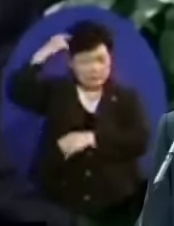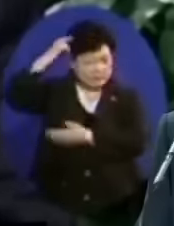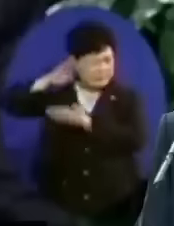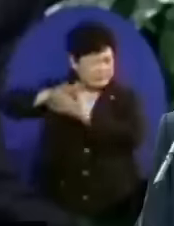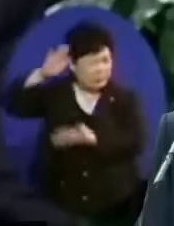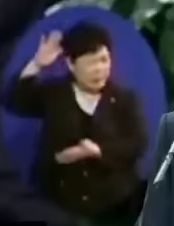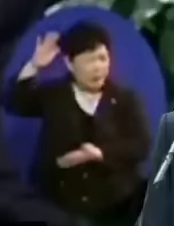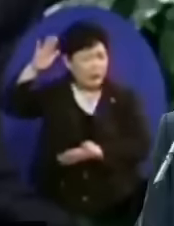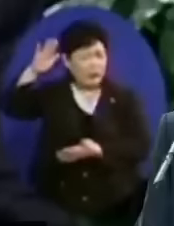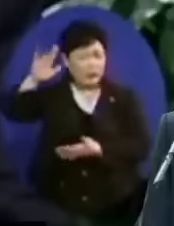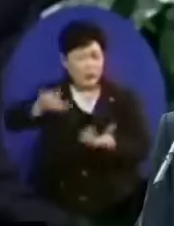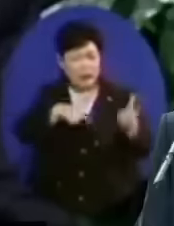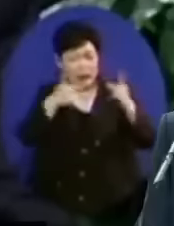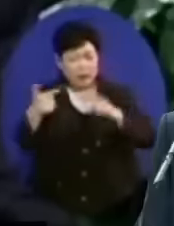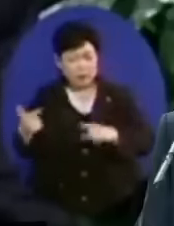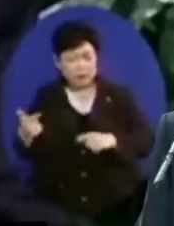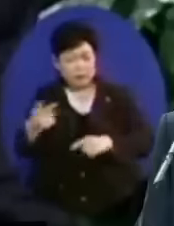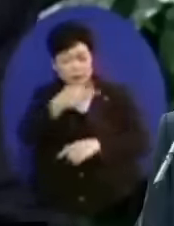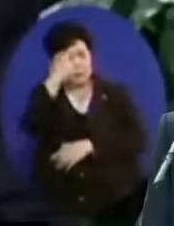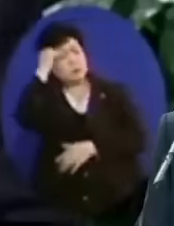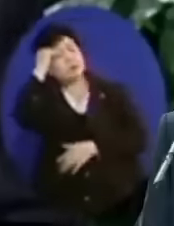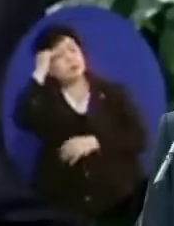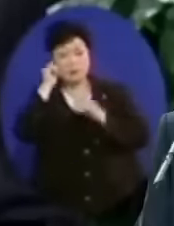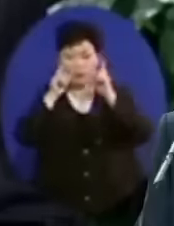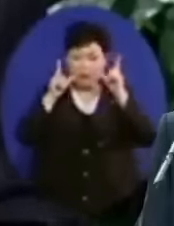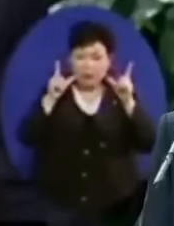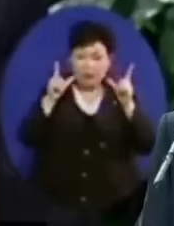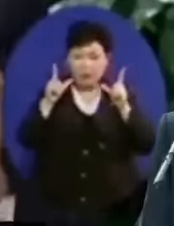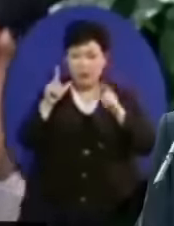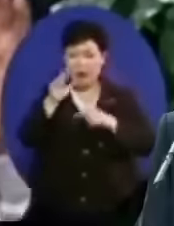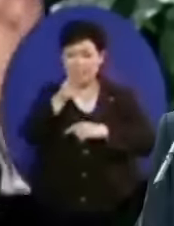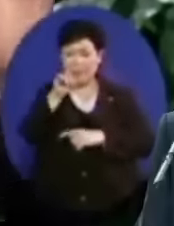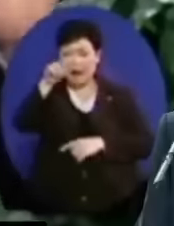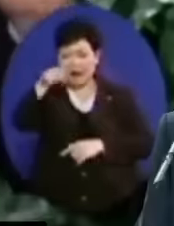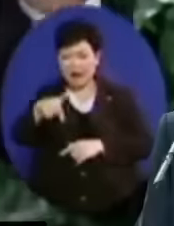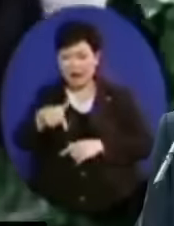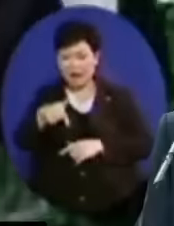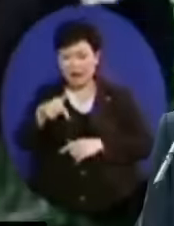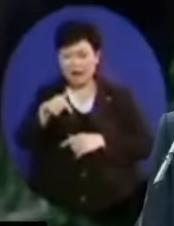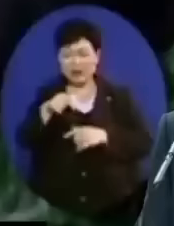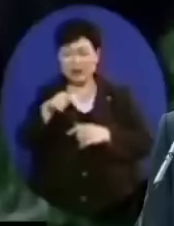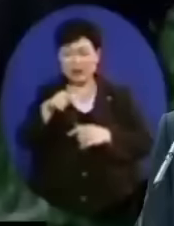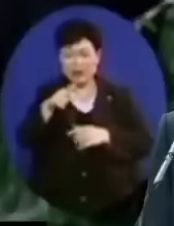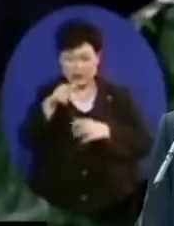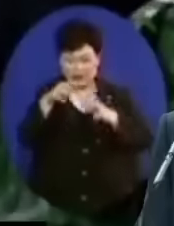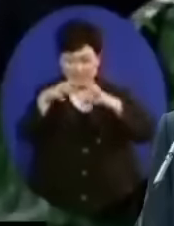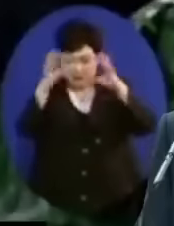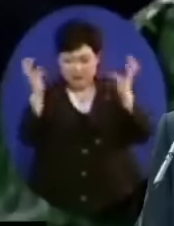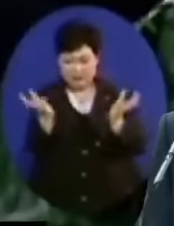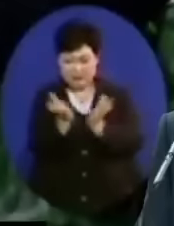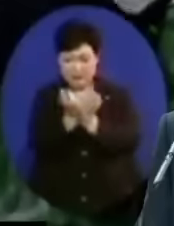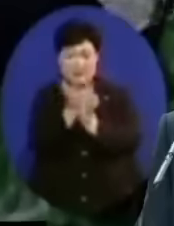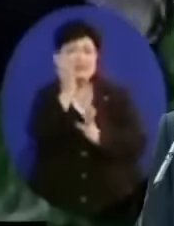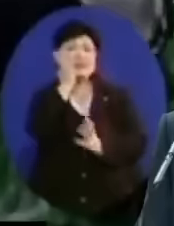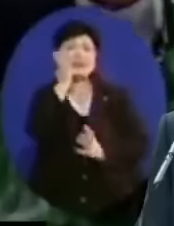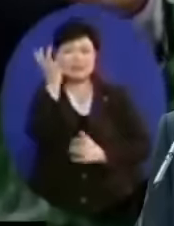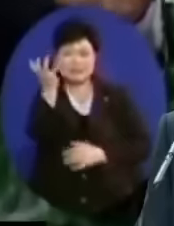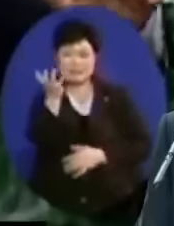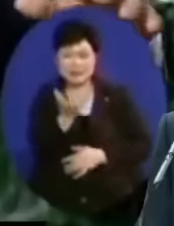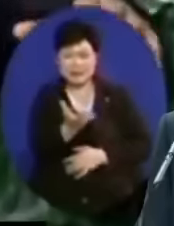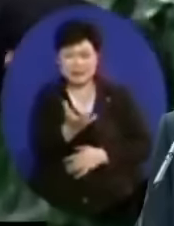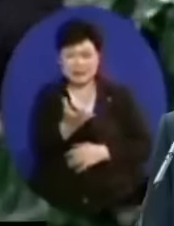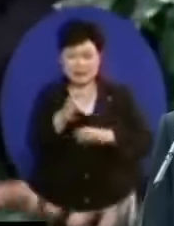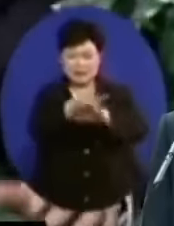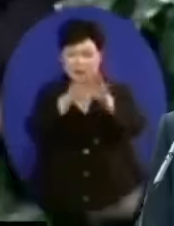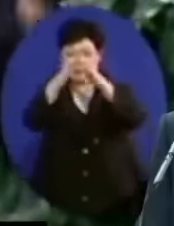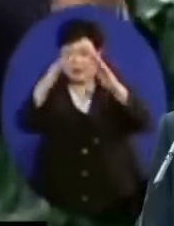않습니까? 하루 종일 자고 나니까 박냉쿨이 나서 잎사귀로 초막을